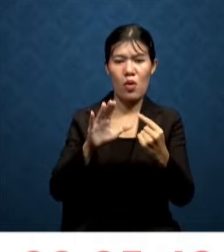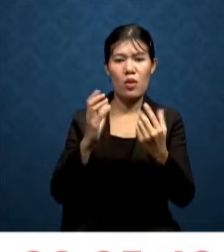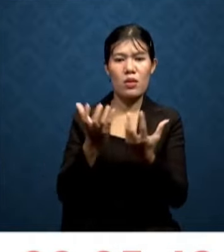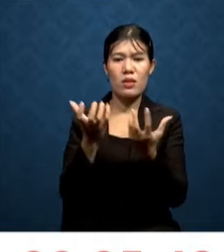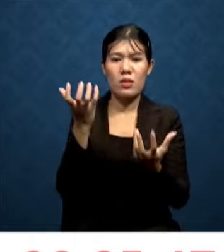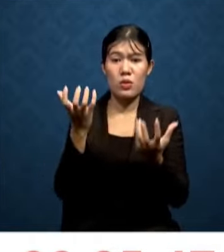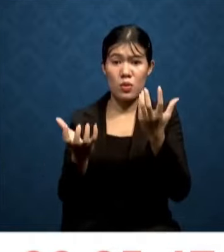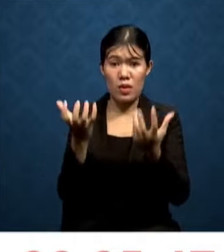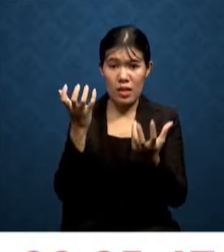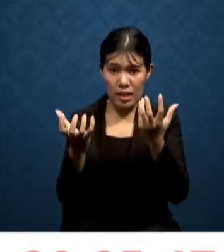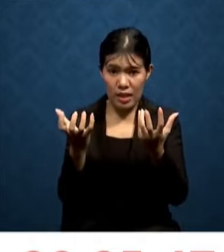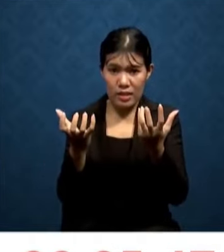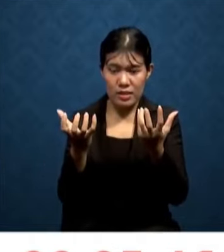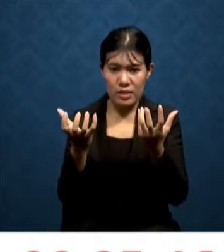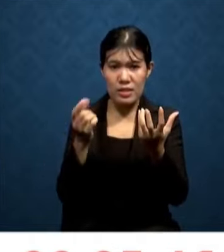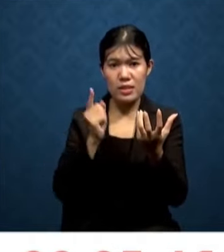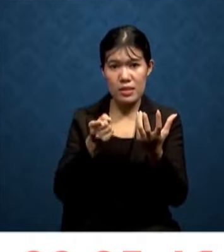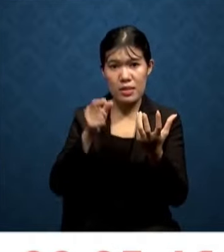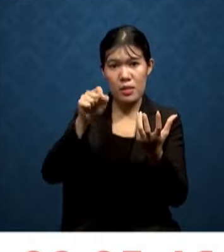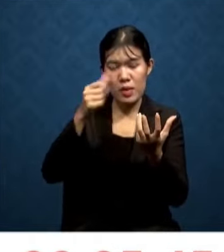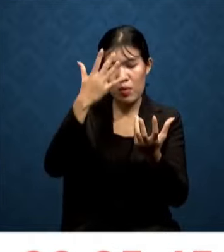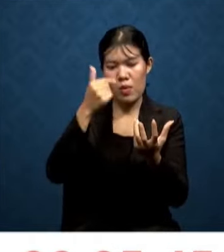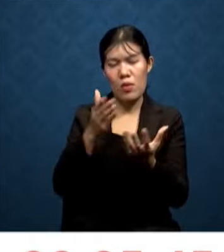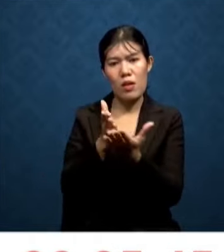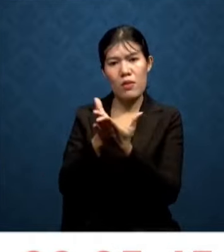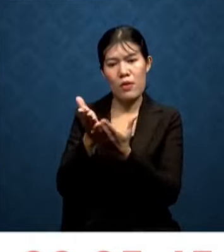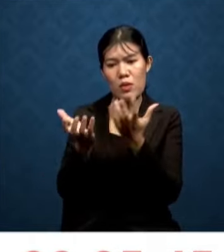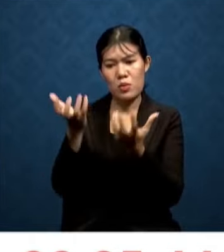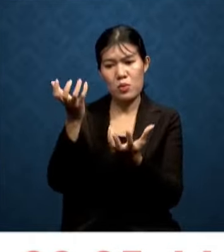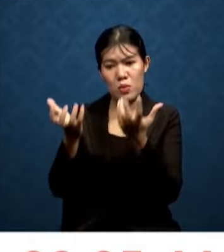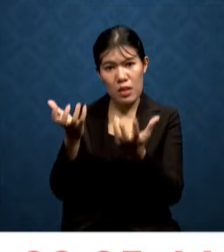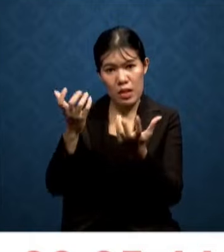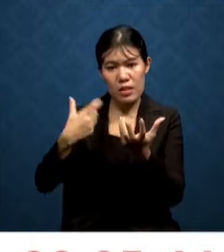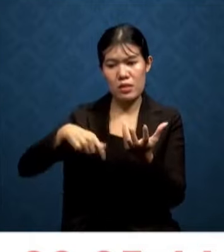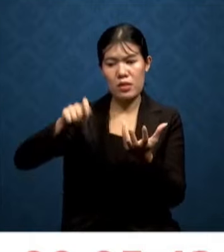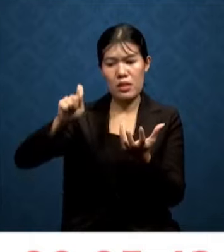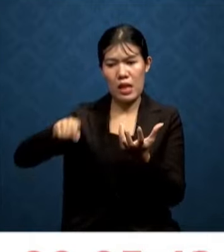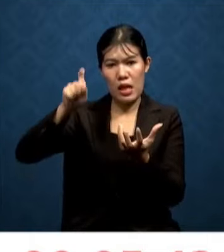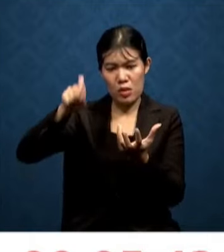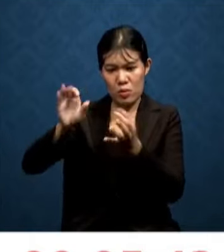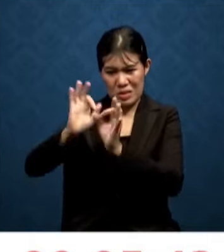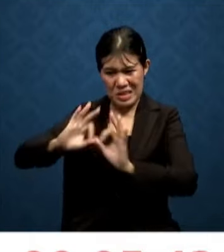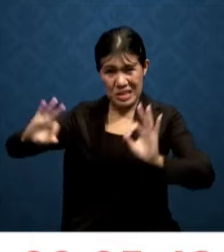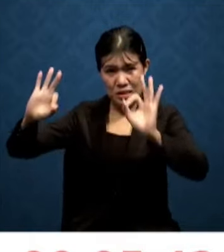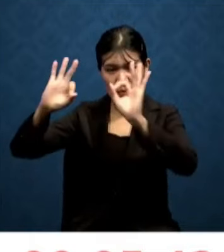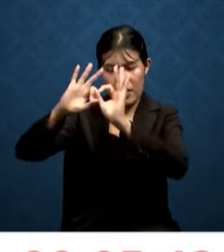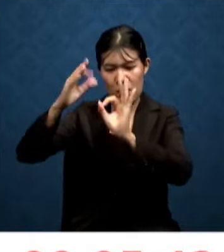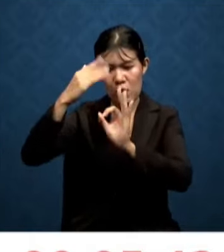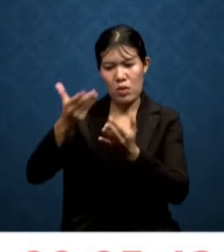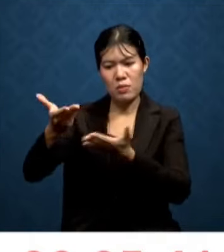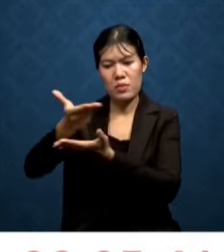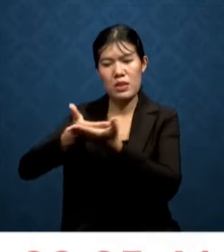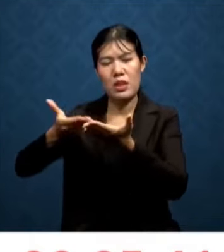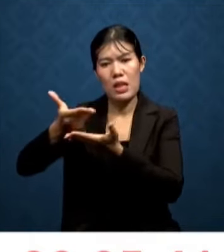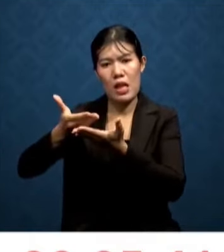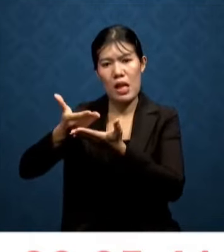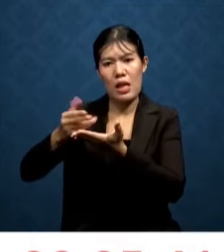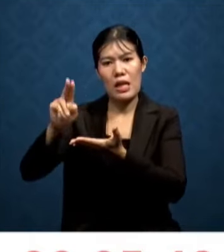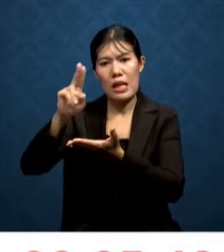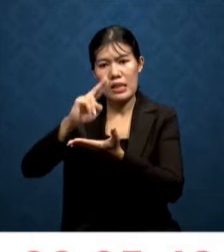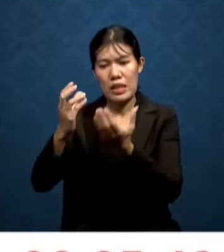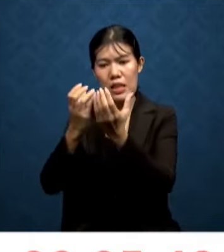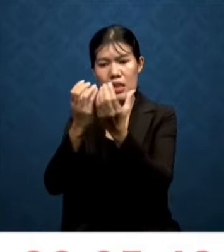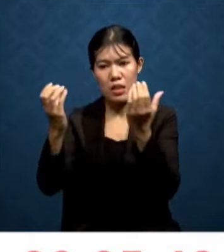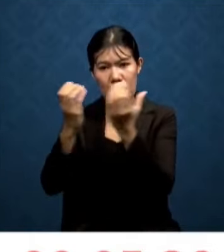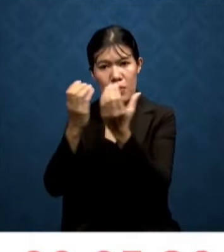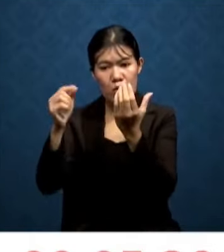เพราะตุลาการศาลรัฐธรรมนูญเป็นผู้ที่มีบทบาทสำคัญในการตีความและบังคับใช้รัฐธรรมนูญมีอำนา